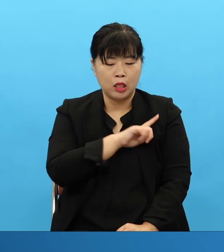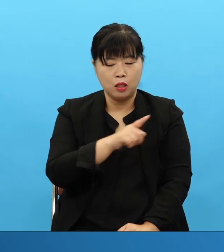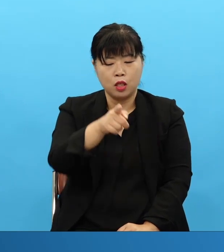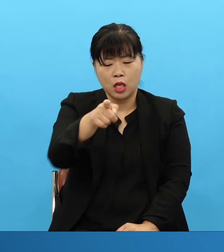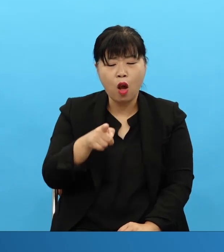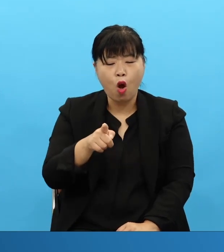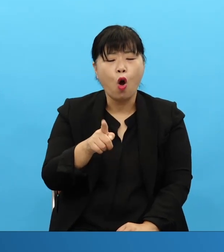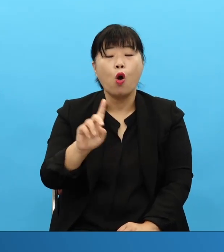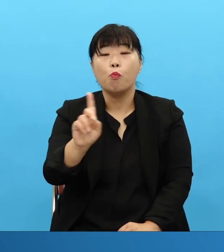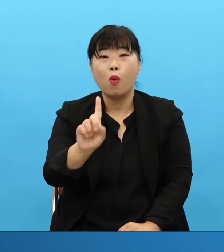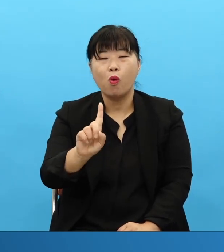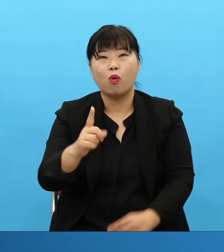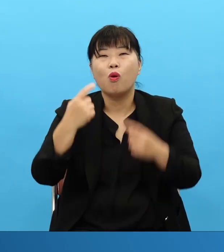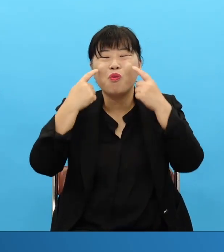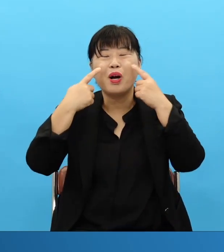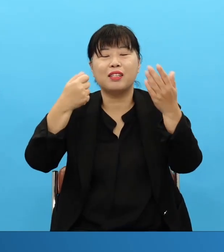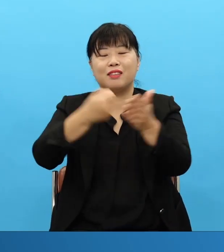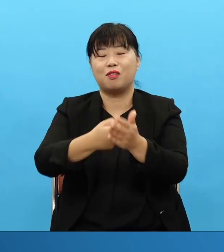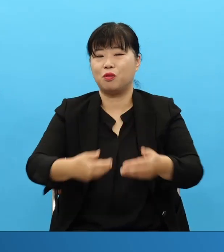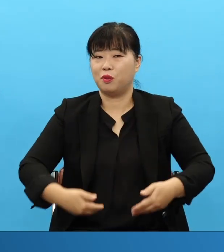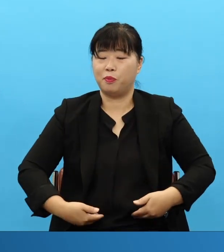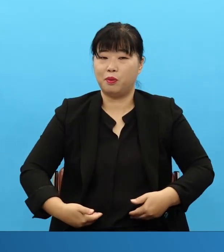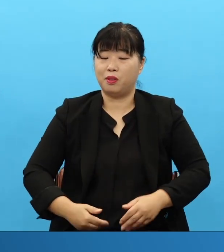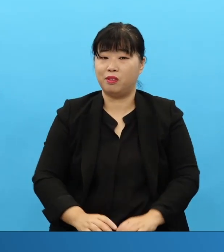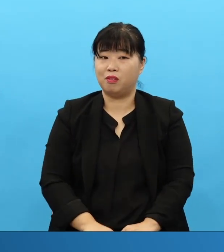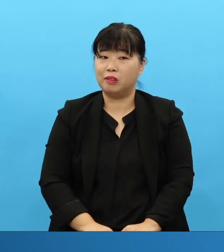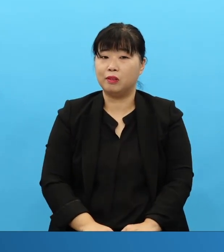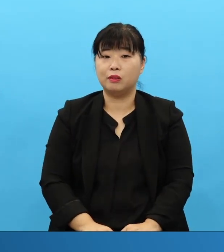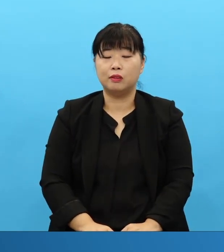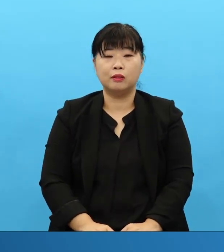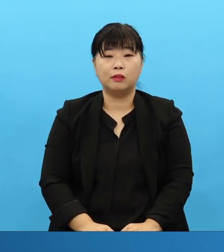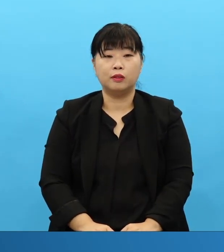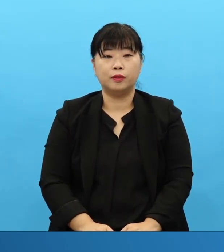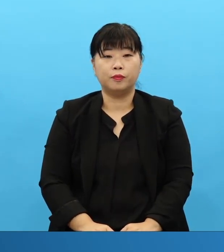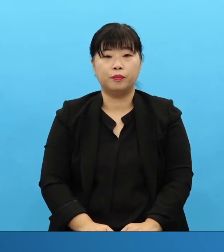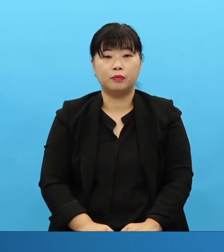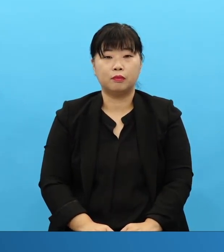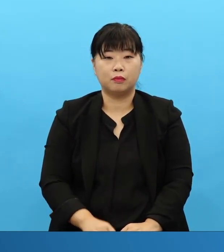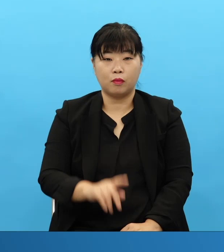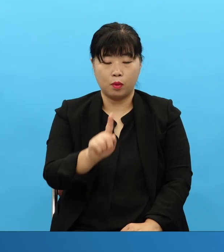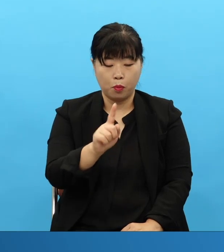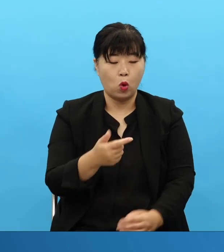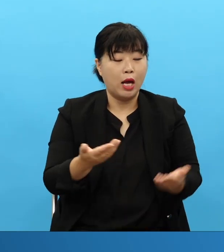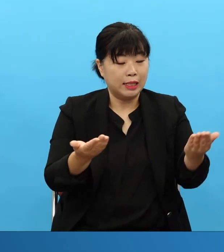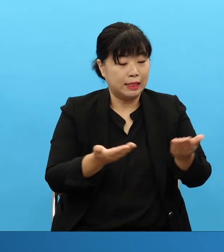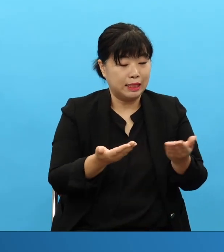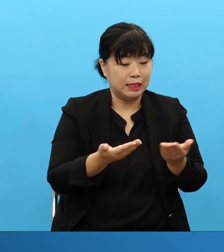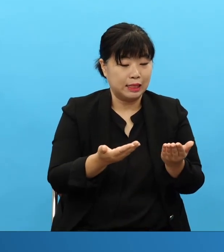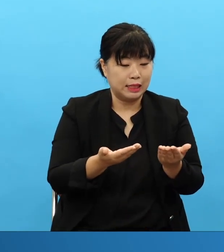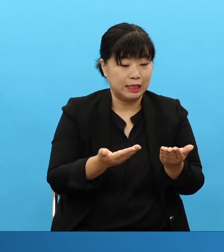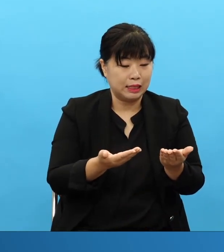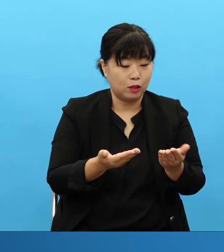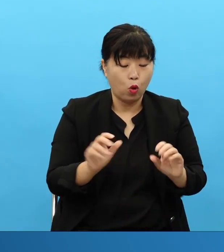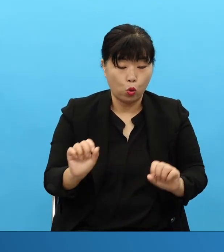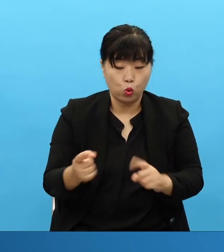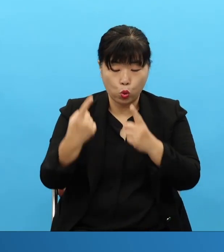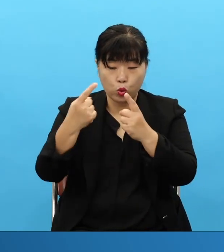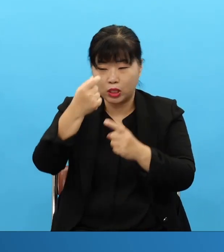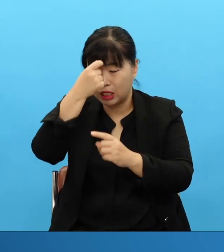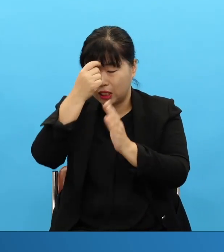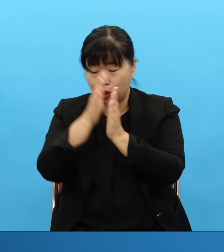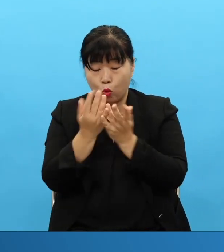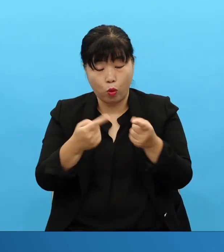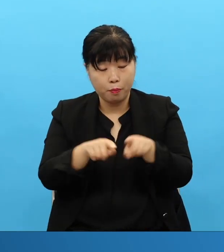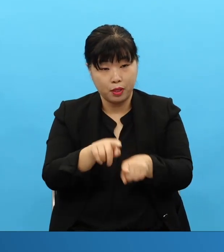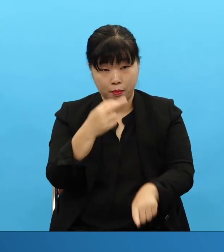우선순위입니다. And so what our elders and church officers are able to do the least 여러분은 is to 일을 change their 하면서 priorities. 기도하는 경우가 많잖아요. And there are many cases where you are working and